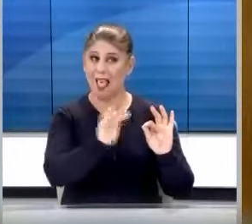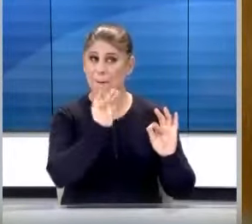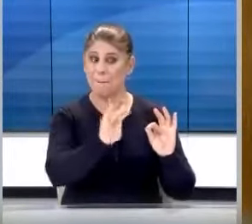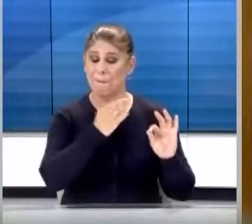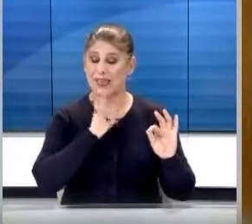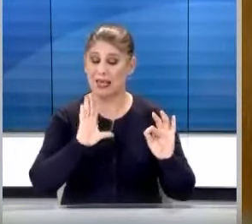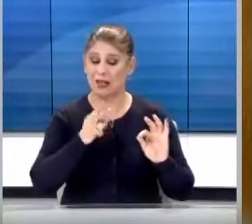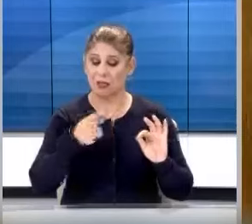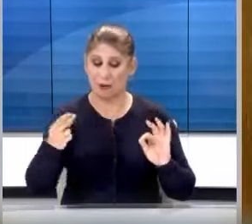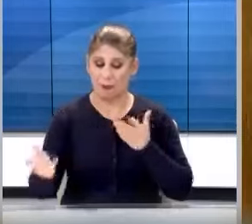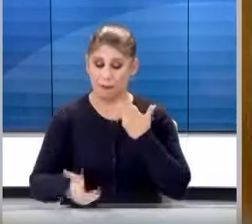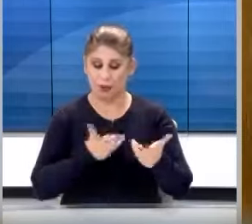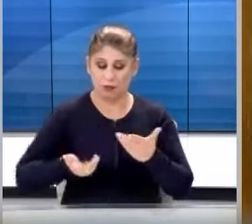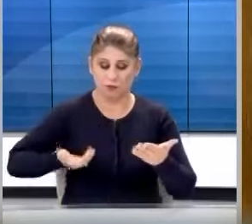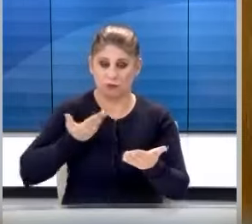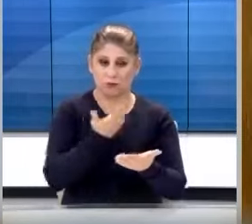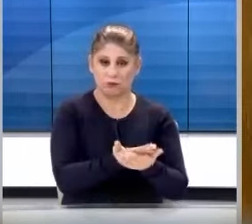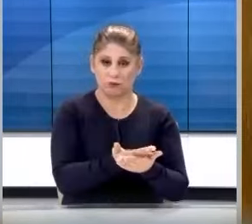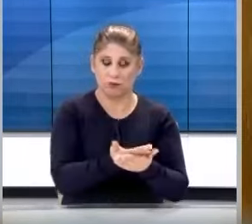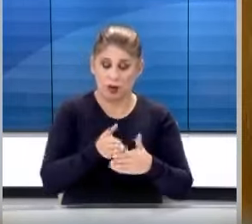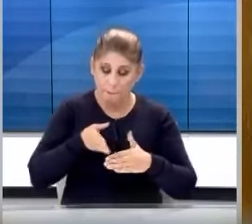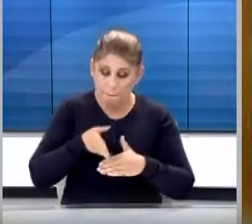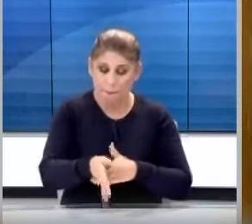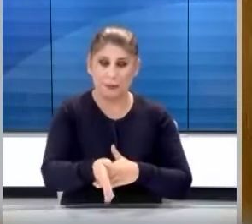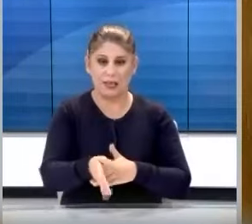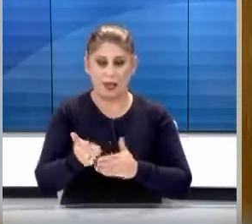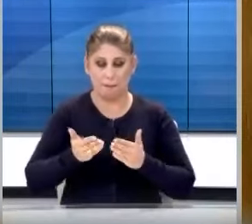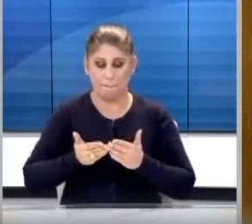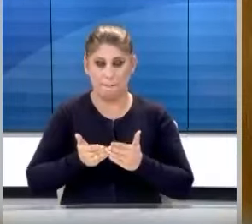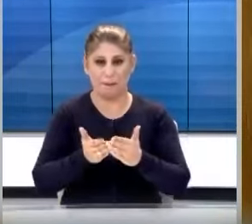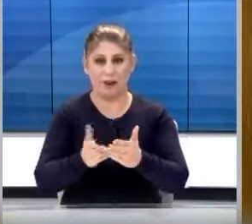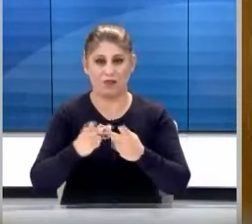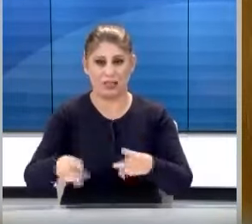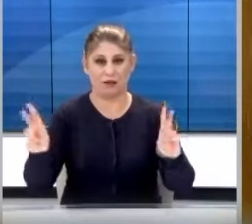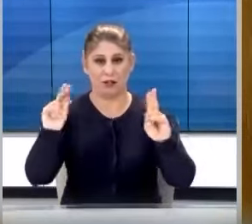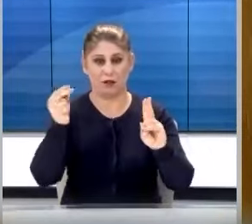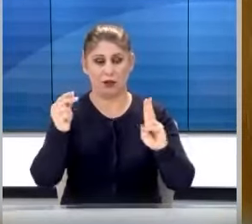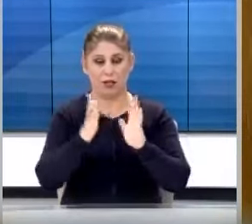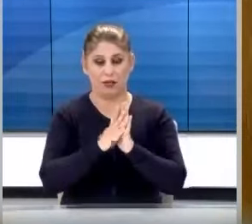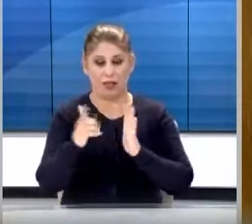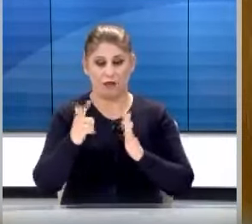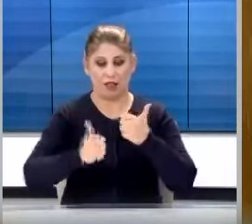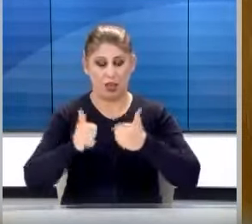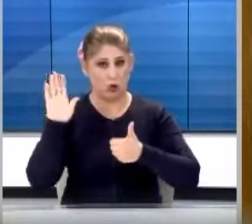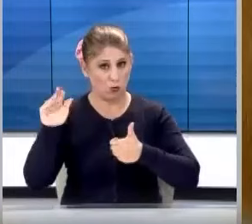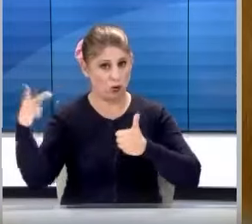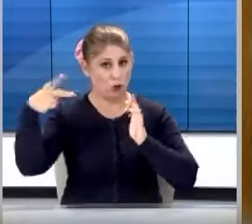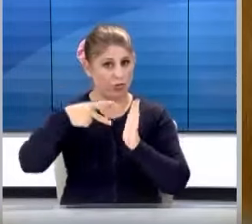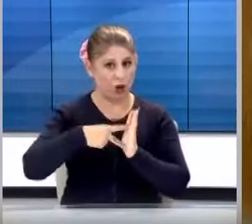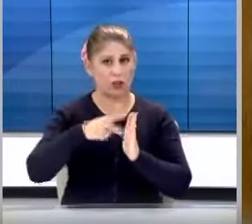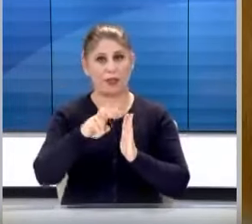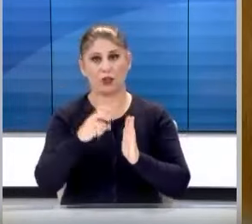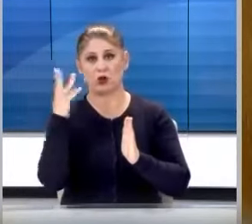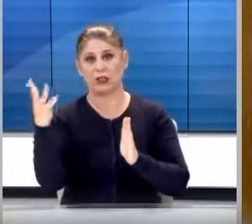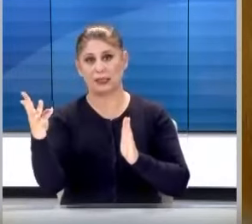τις πυρκαγιές κατατέθηκε με το που μπήκε η πλεύση ελευθερίας στη Βουλή 17 Ιουλίου